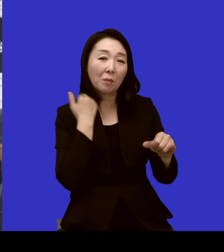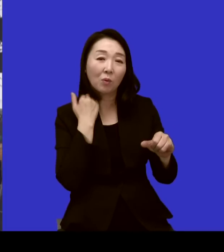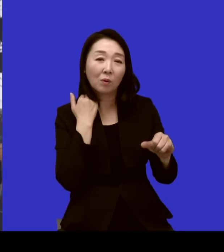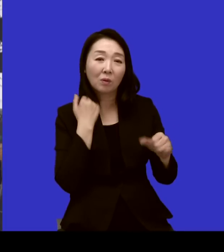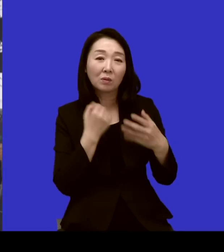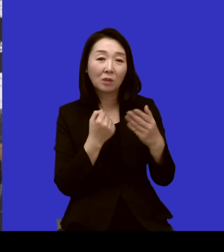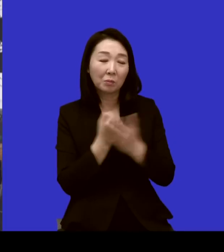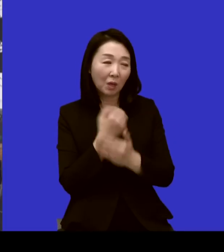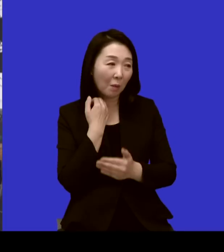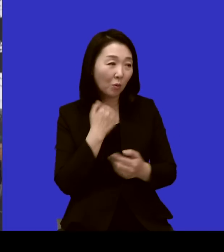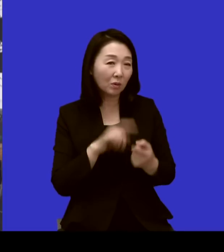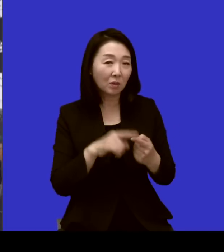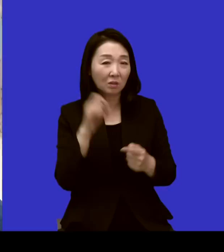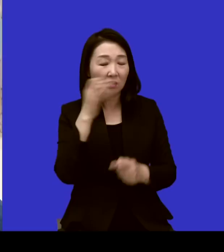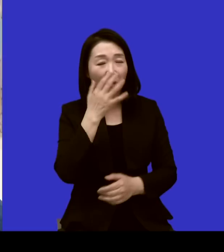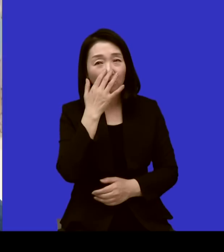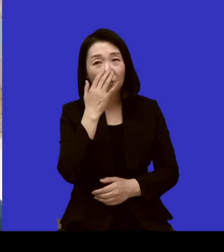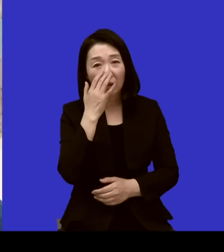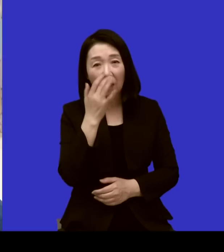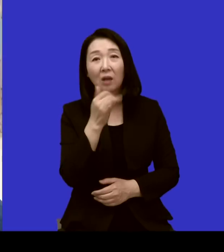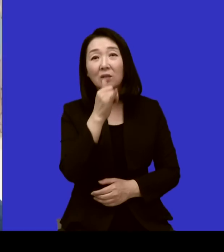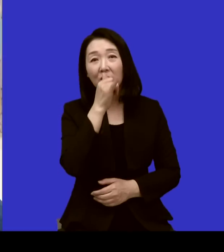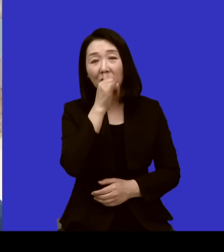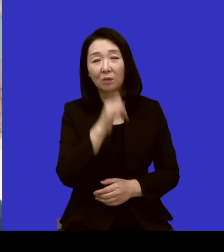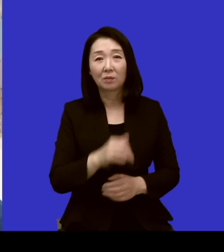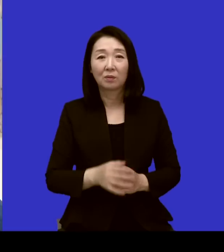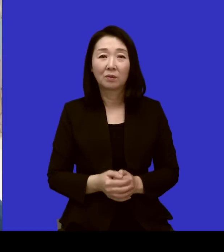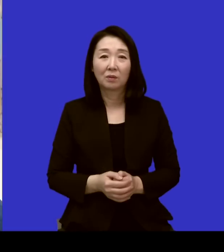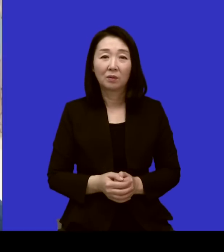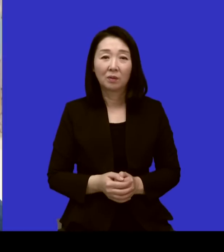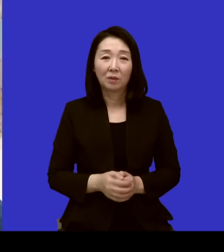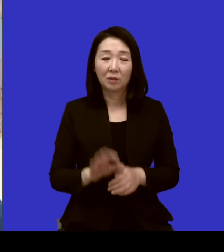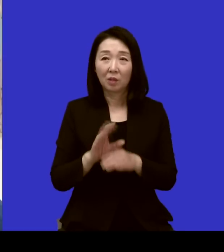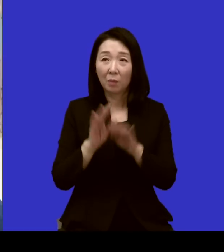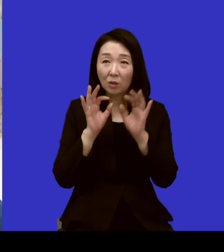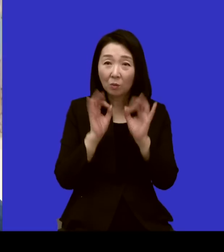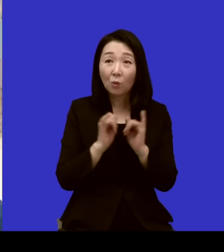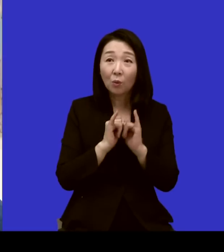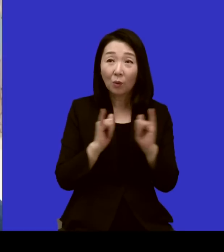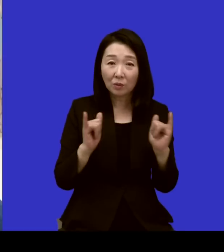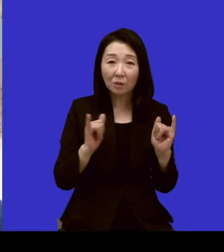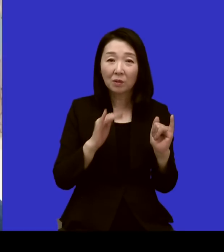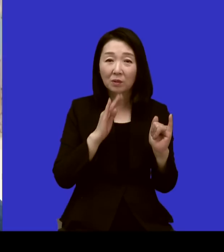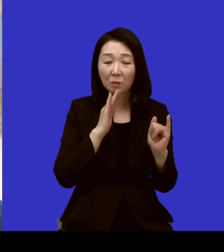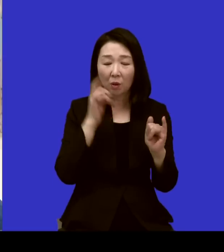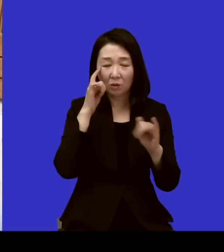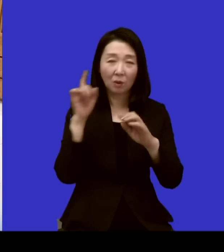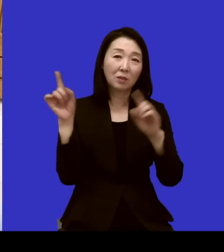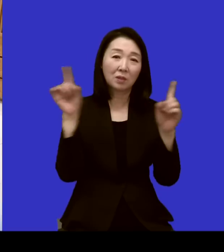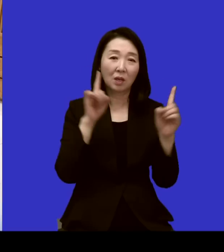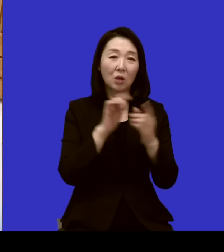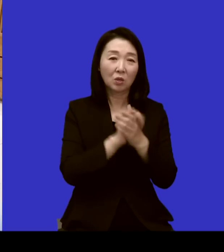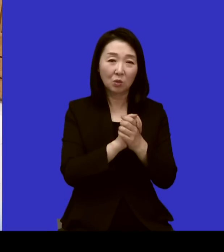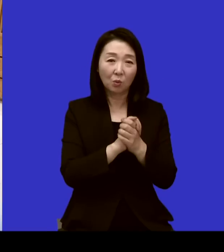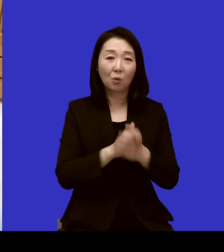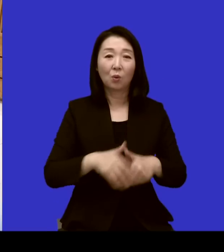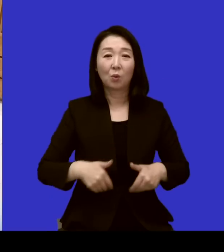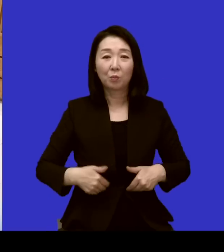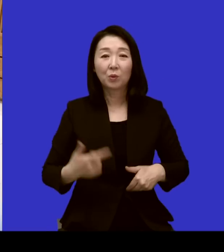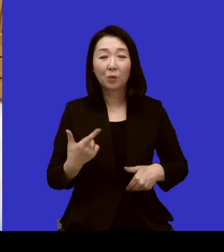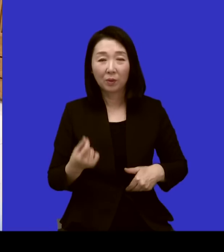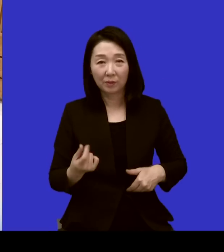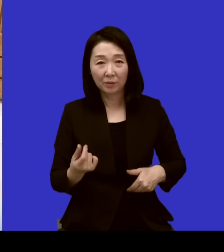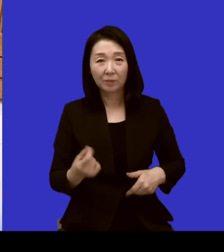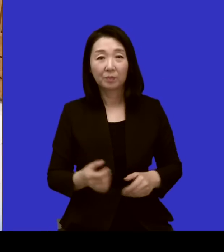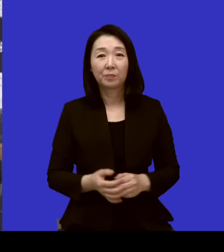잘 안 보이는 거에 대해서는 좀 무감한 면이 있는 것 같은데 이 방송 보시는 분들이 정말 우리가 정신 차리고 기도하면 뭐든지 안 되는